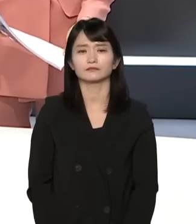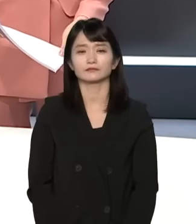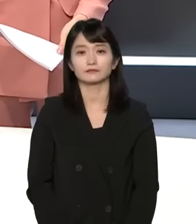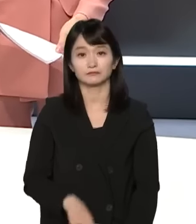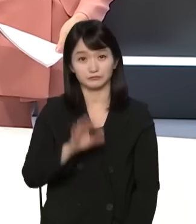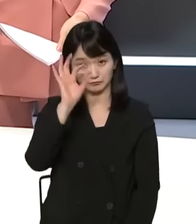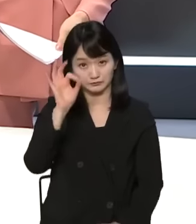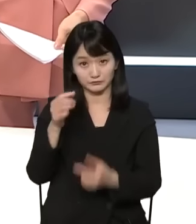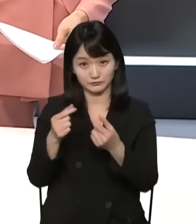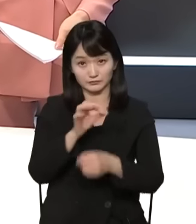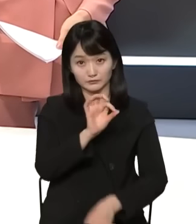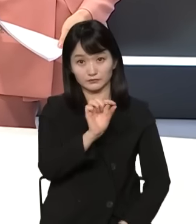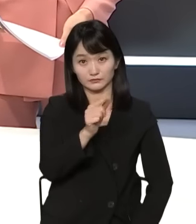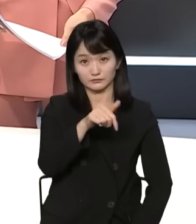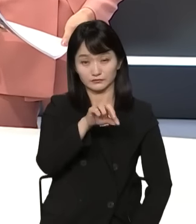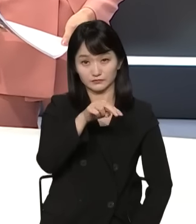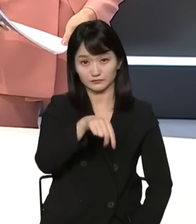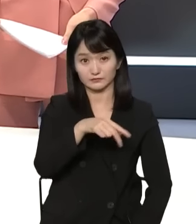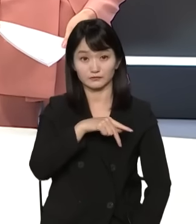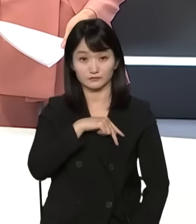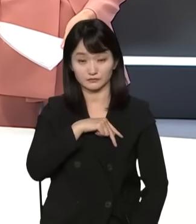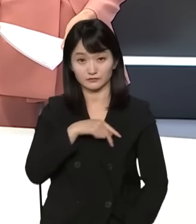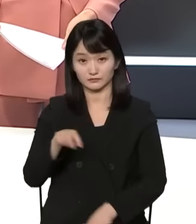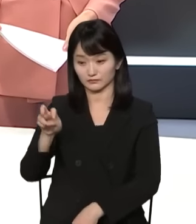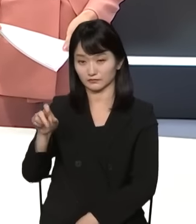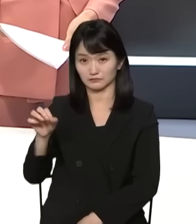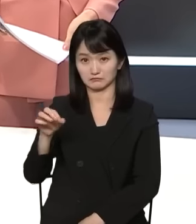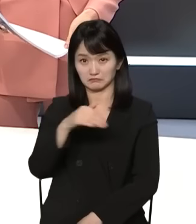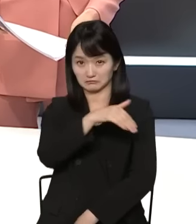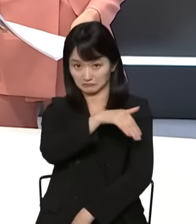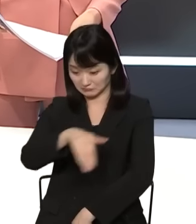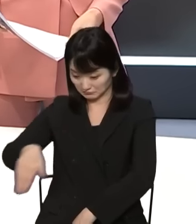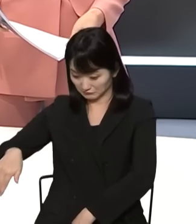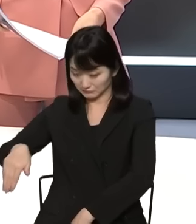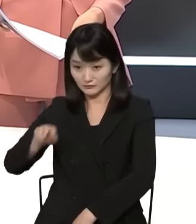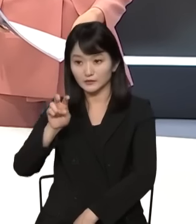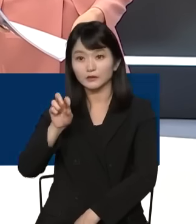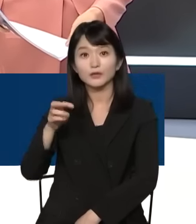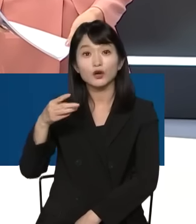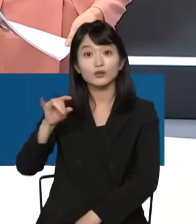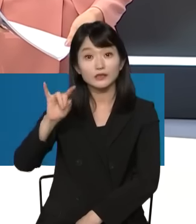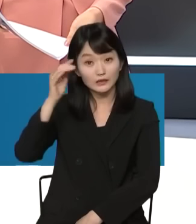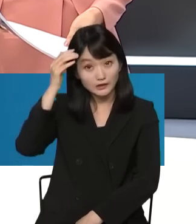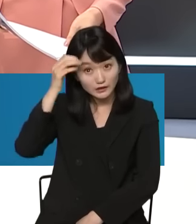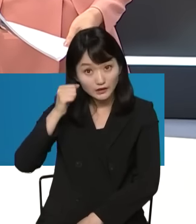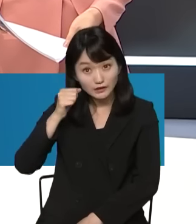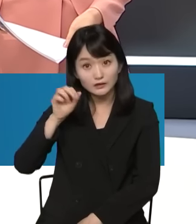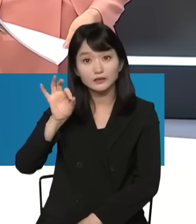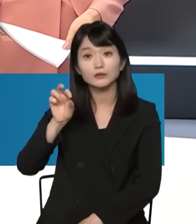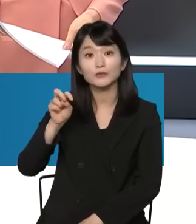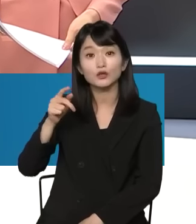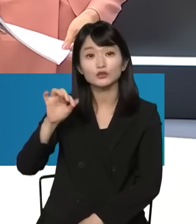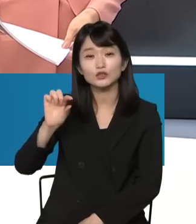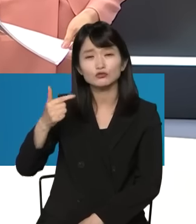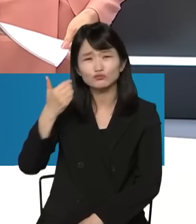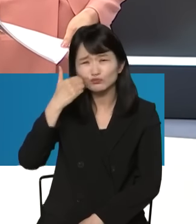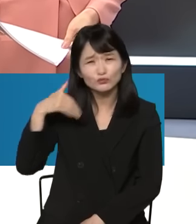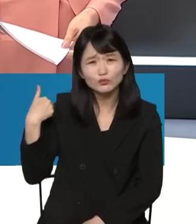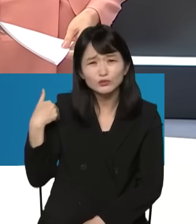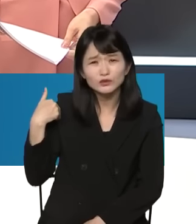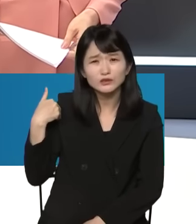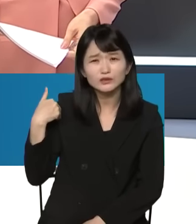네 보신 것처럼 안철수 의원은 그동안 명태 씨와 선을 그어 왔습니다 명태는 기억해도 명태는 모른다며 아예